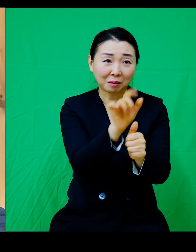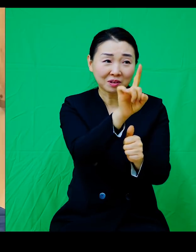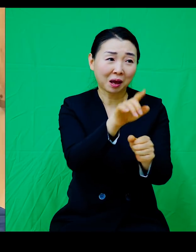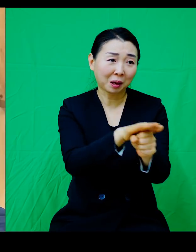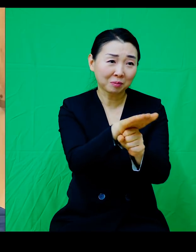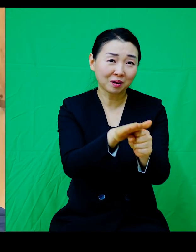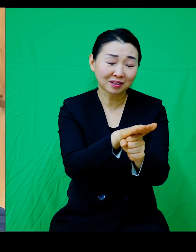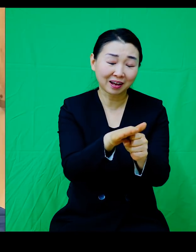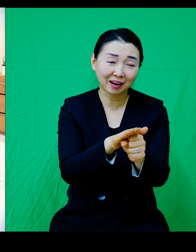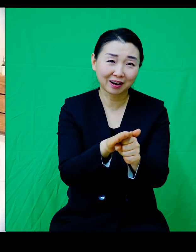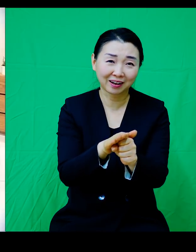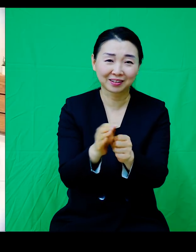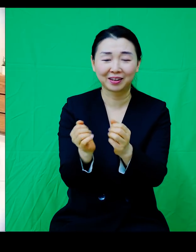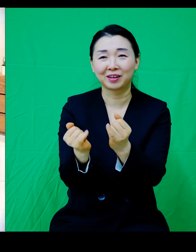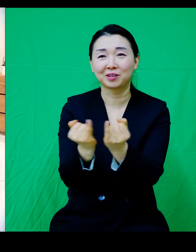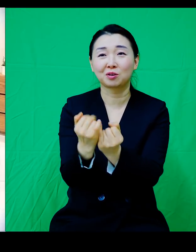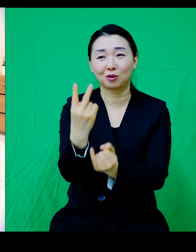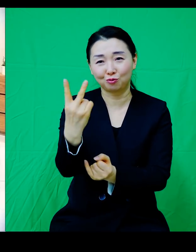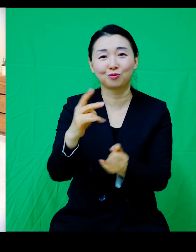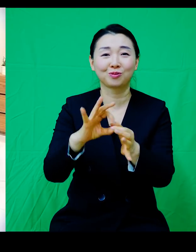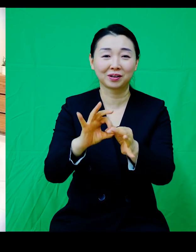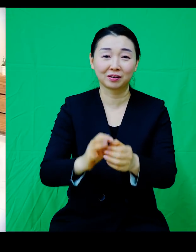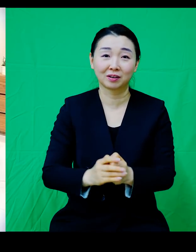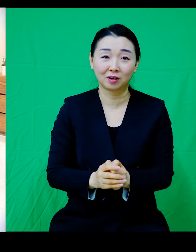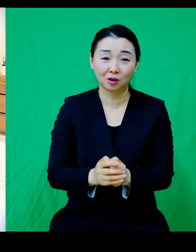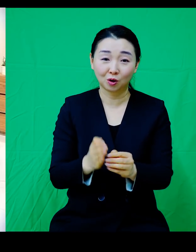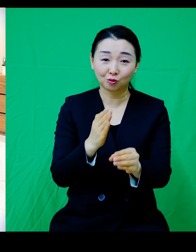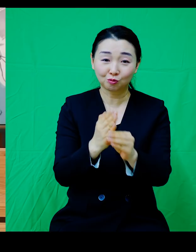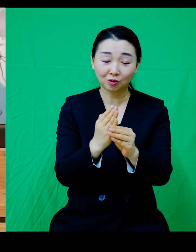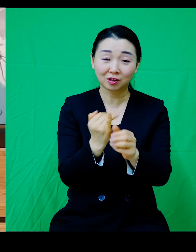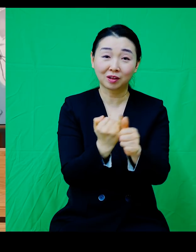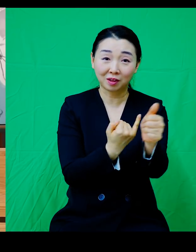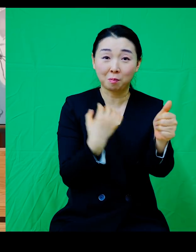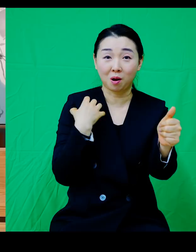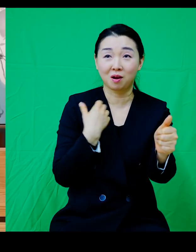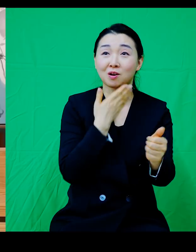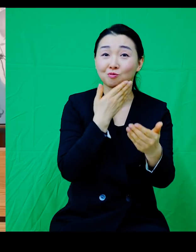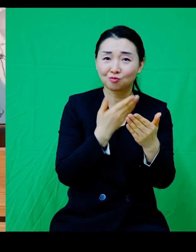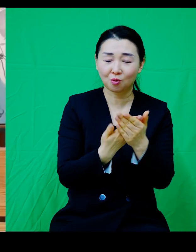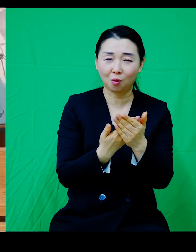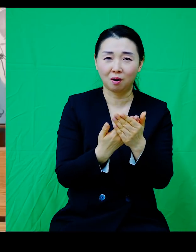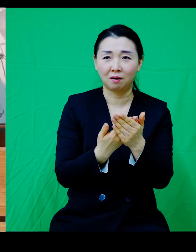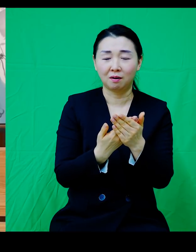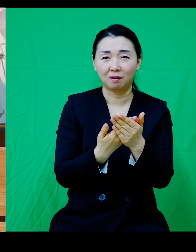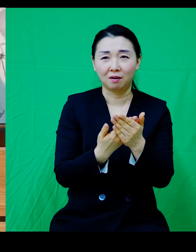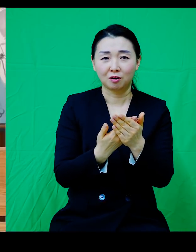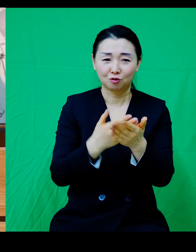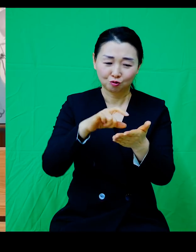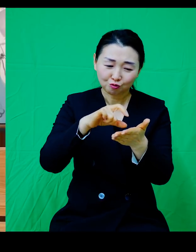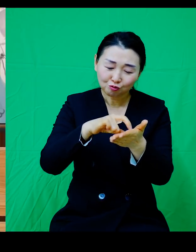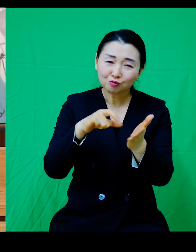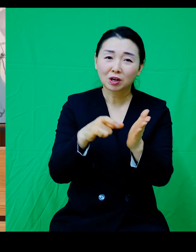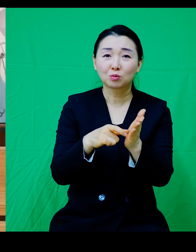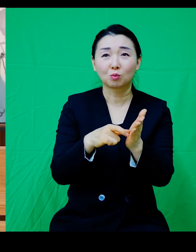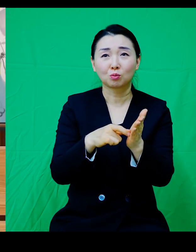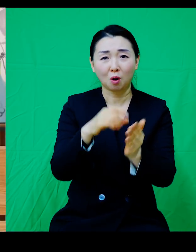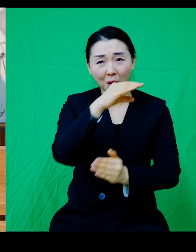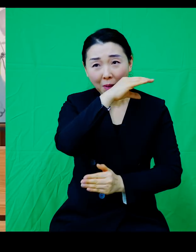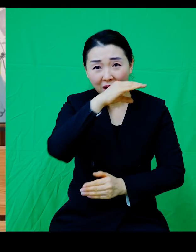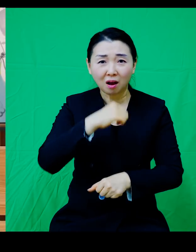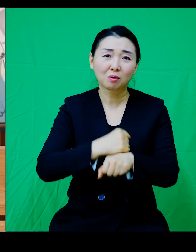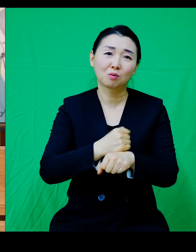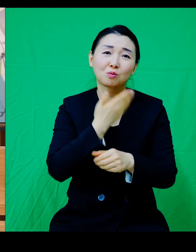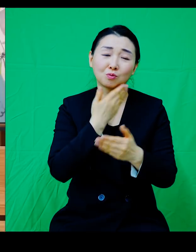그렇죠. 예, 그러니까 중간에 남자가 역할이 굉장히 중요합니다. 어떻게 해야 됩니까? 그 정도를 지킨다는 것이 굉장히 중요하죠. 그러니까